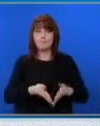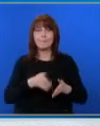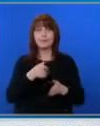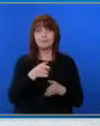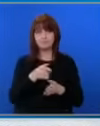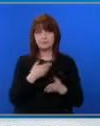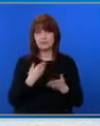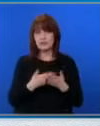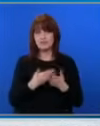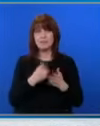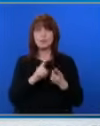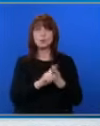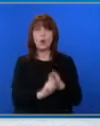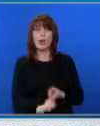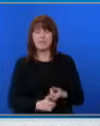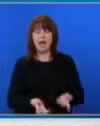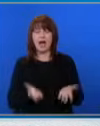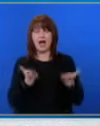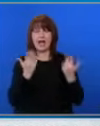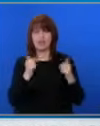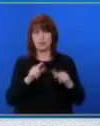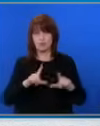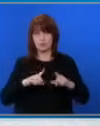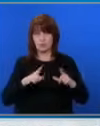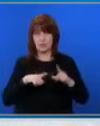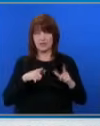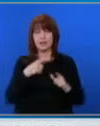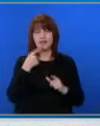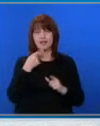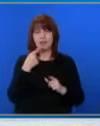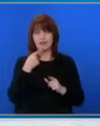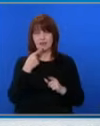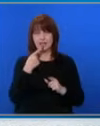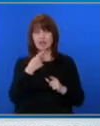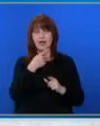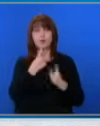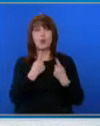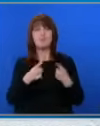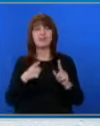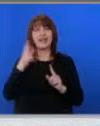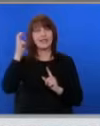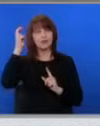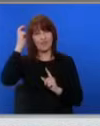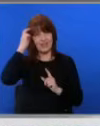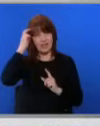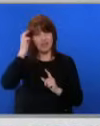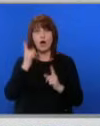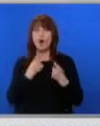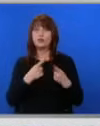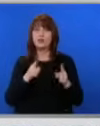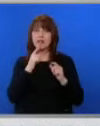флот близо до Крим в ранните часове на деня. Това съобщи главното разузнавателно управление на Киев. От